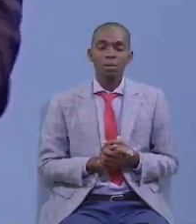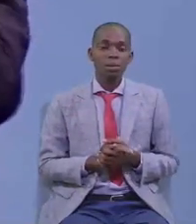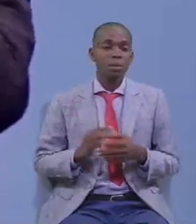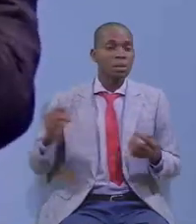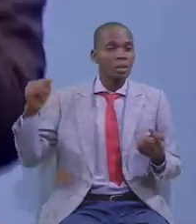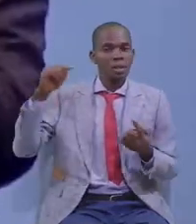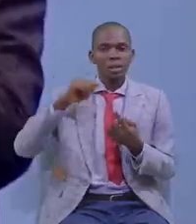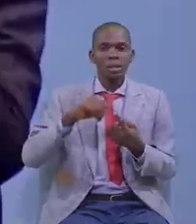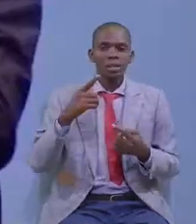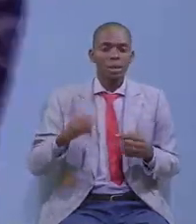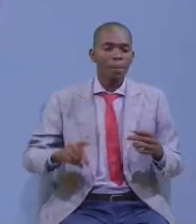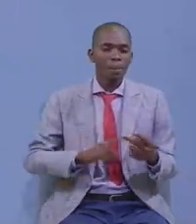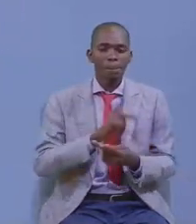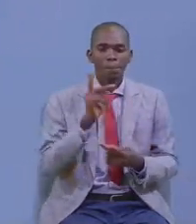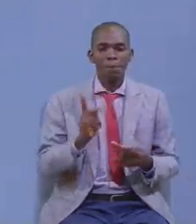jusqu'au jour parfait.